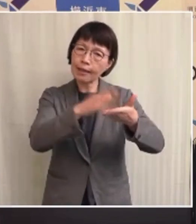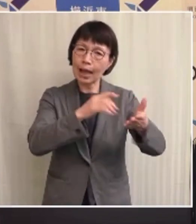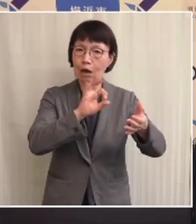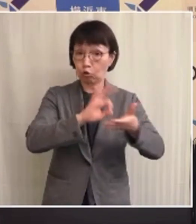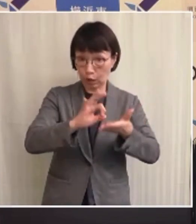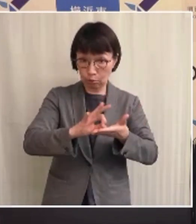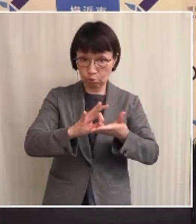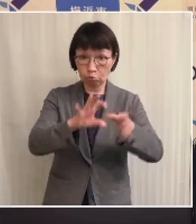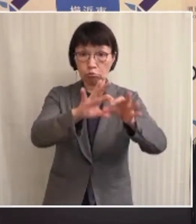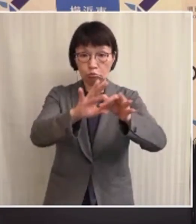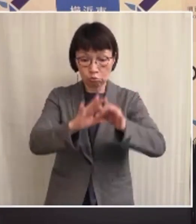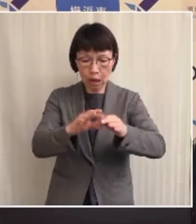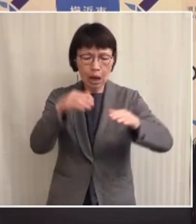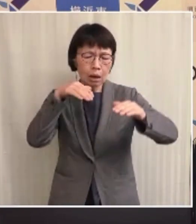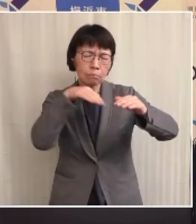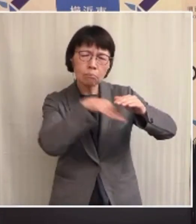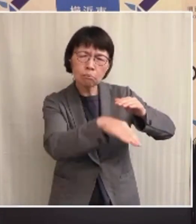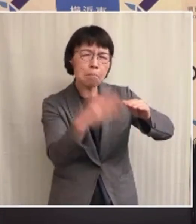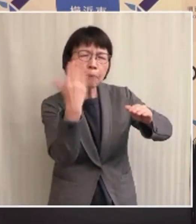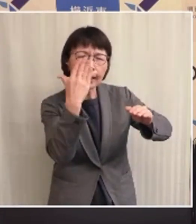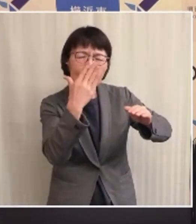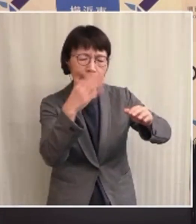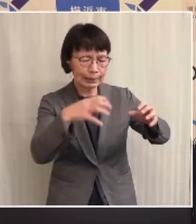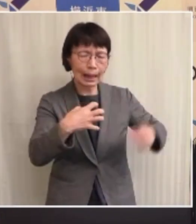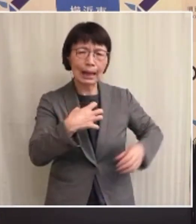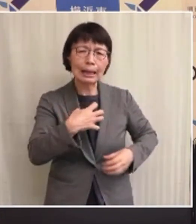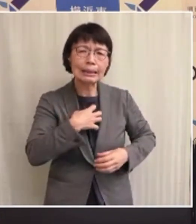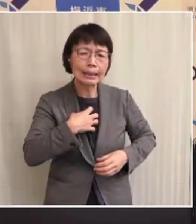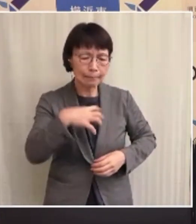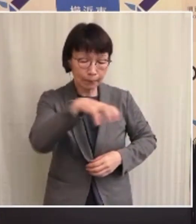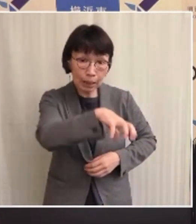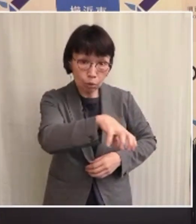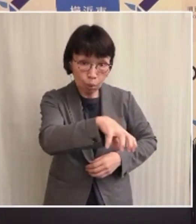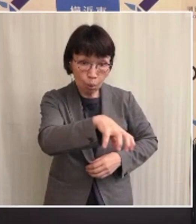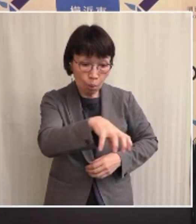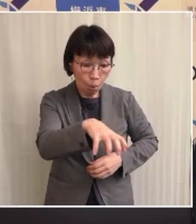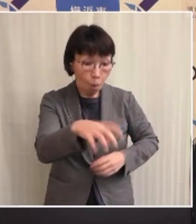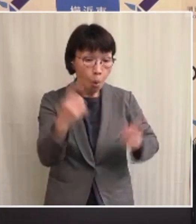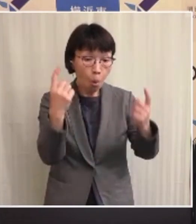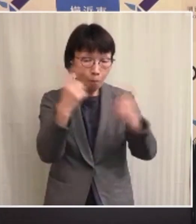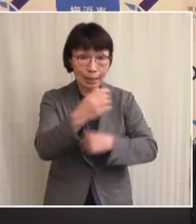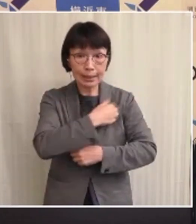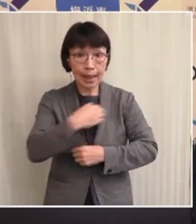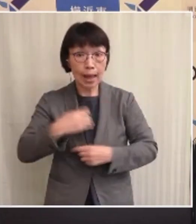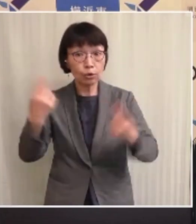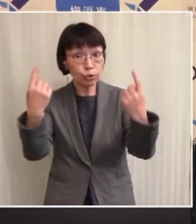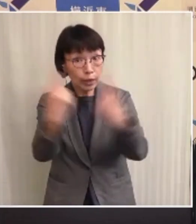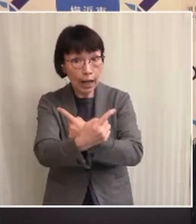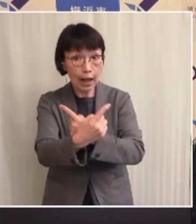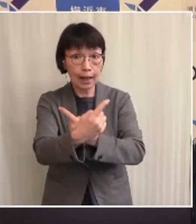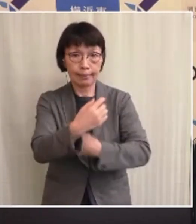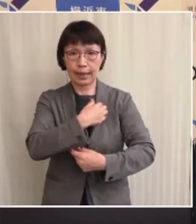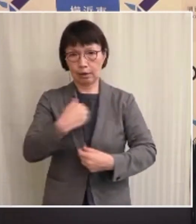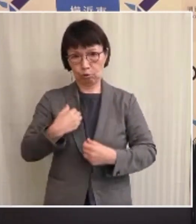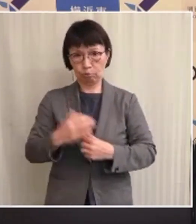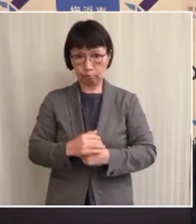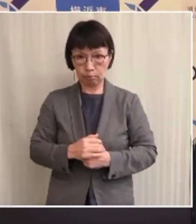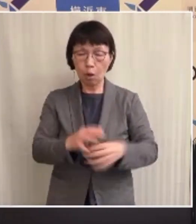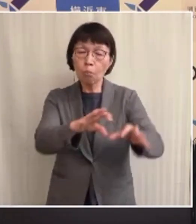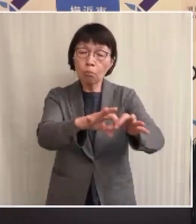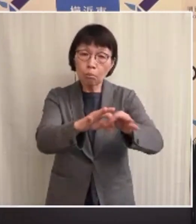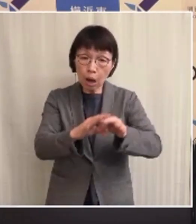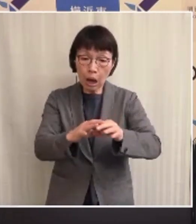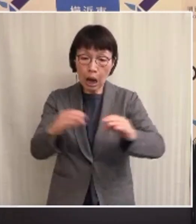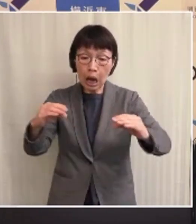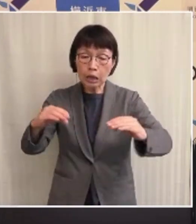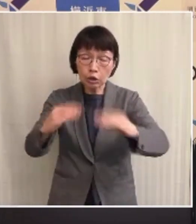で、潜在的な危険箇所、交通危険箇所を、見える化できるようになります。で、それによって、事